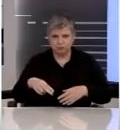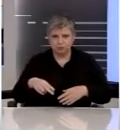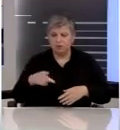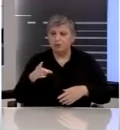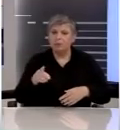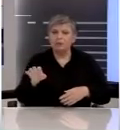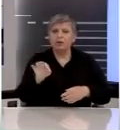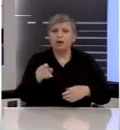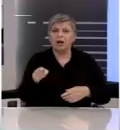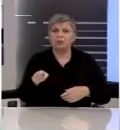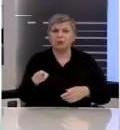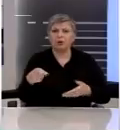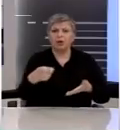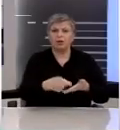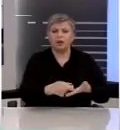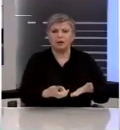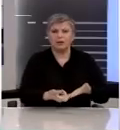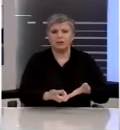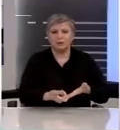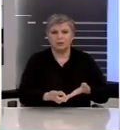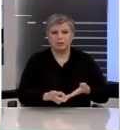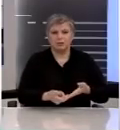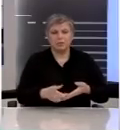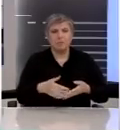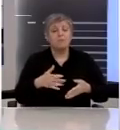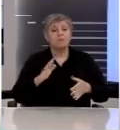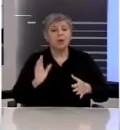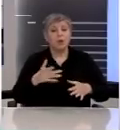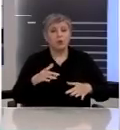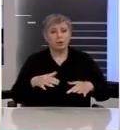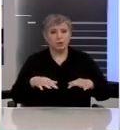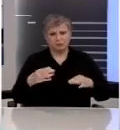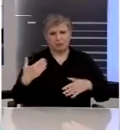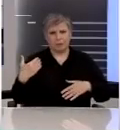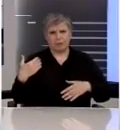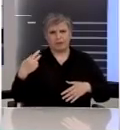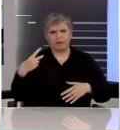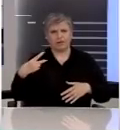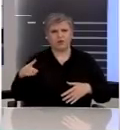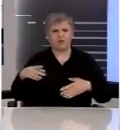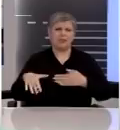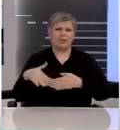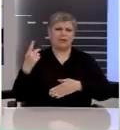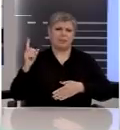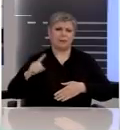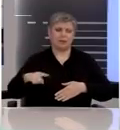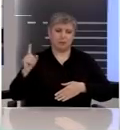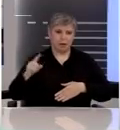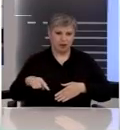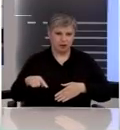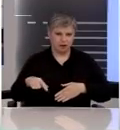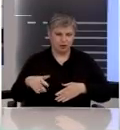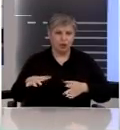Όταν λοιπόν ξέσπασε όλος αυτός ο θόρυβος, όλος παραδόξως, επαναλαμβάνω, το τελευταίο 15ήμερο, γιατί αυτά έχουν γίνει πολύ καιρό πριν,